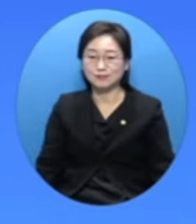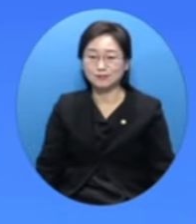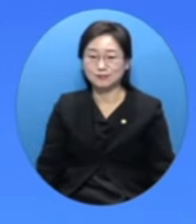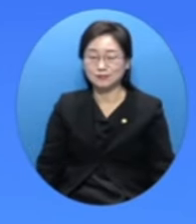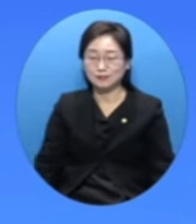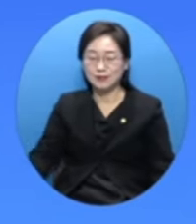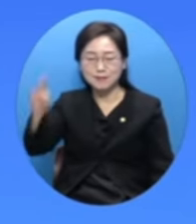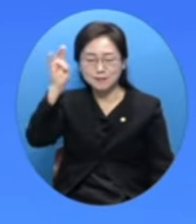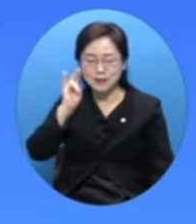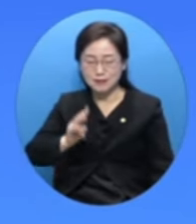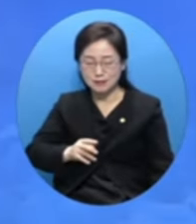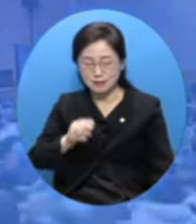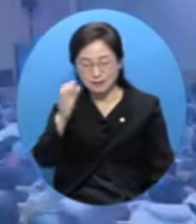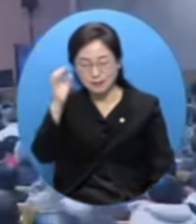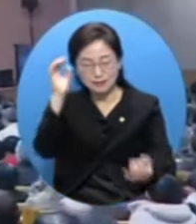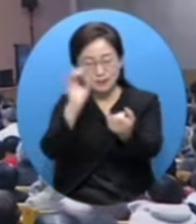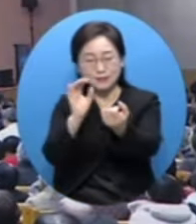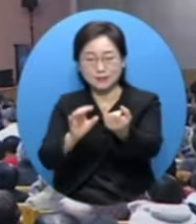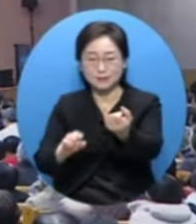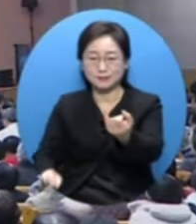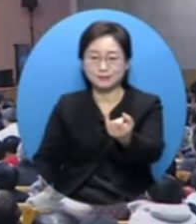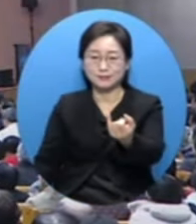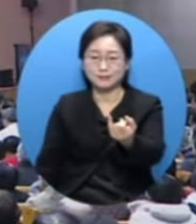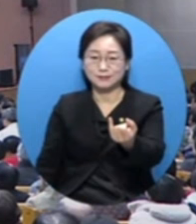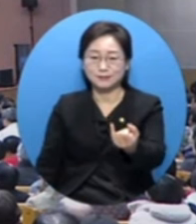마리아를 꼬셨습니다.